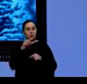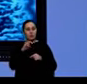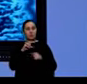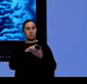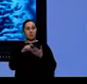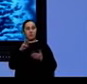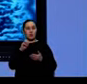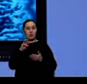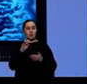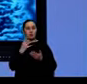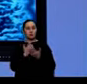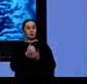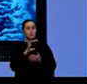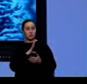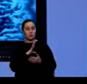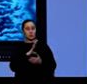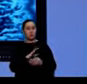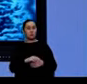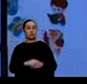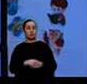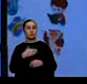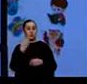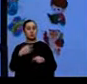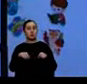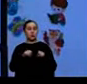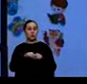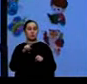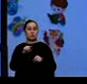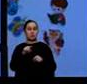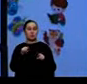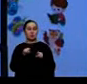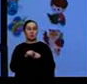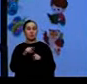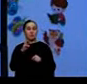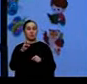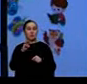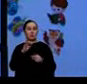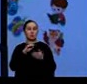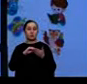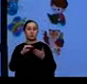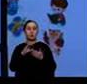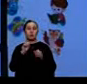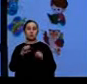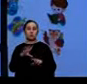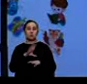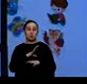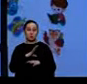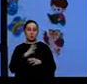гаплардан матн ҳосил бўлди. Сиз ҳам мана шу каби матн тузган бўлишингиз